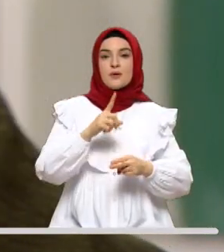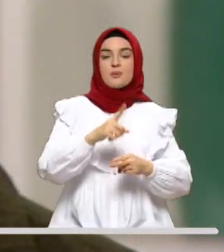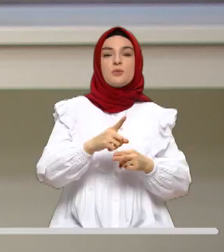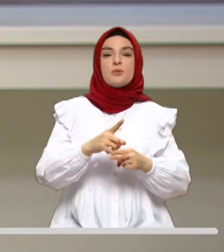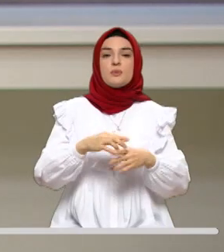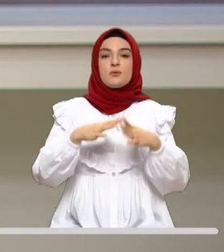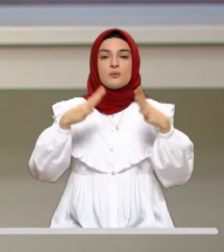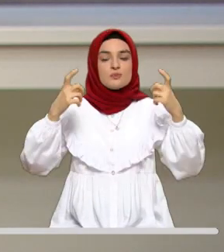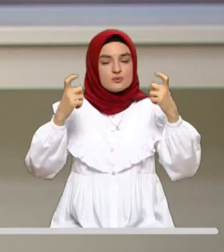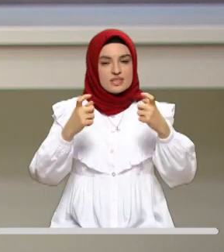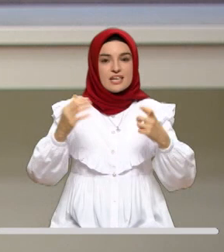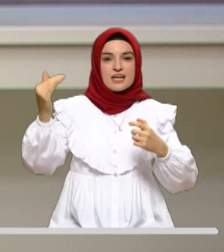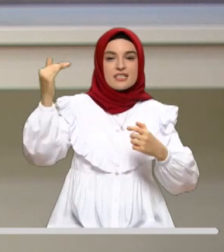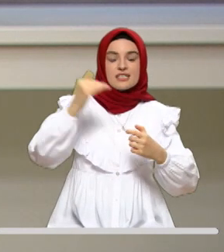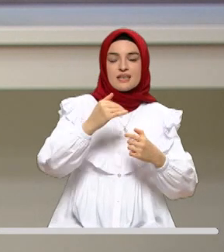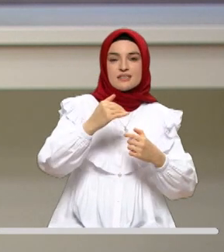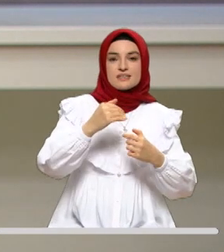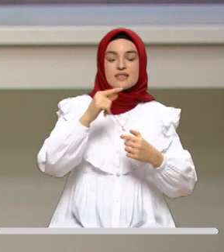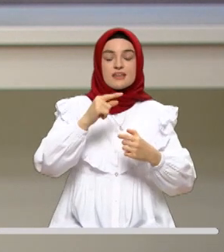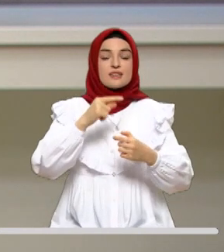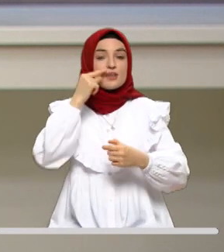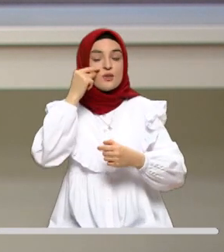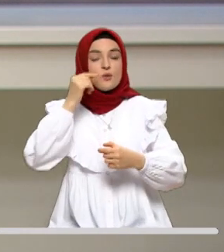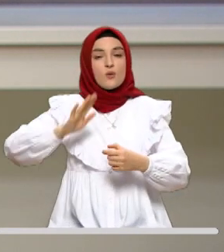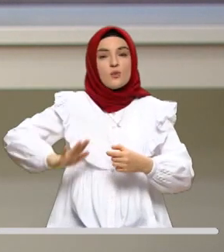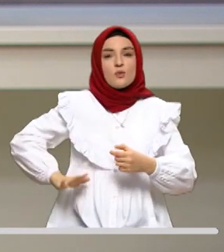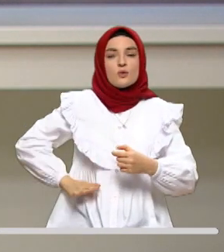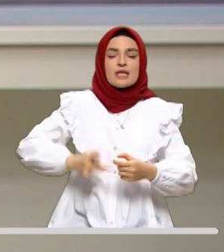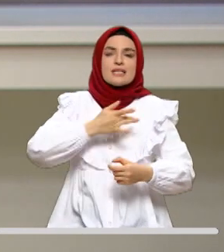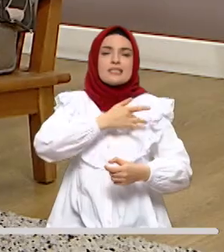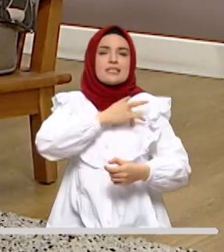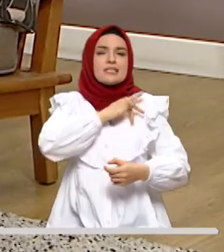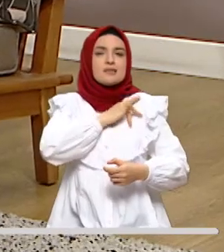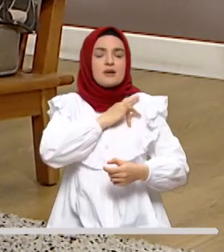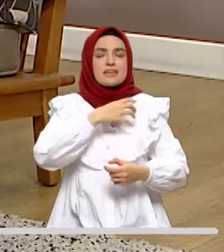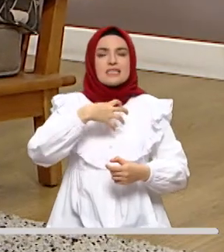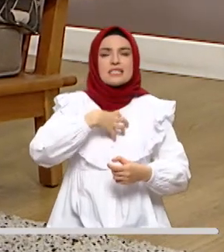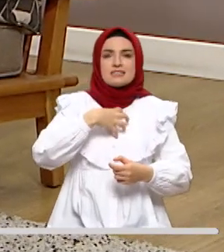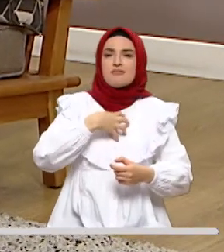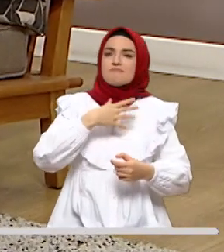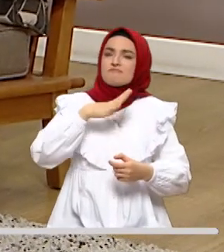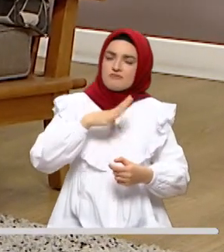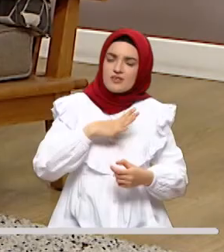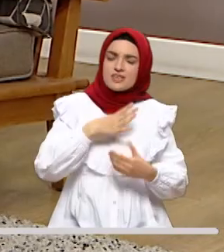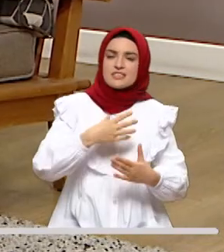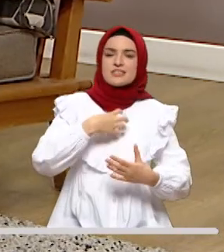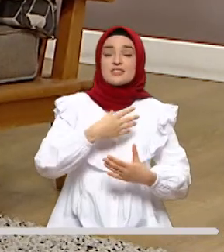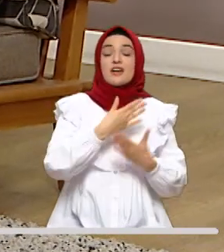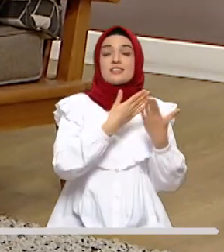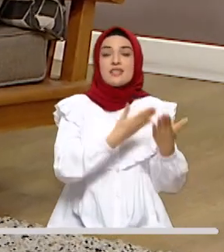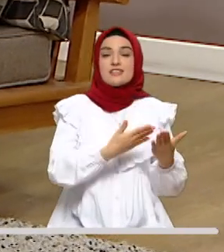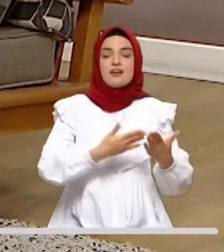divana geldik. Polatoğlu imanına, can teşnedir cananına, kabul eyle